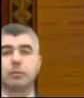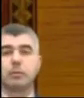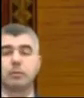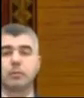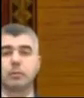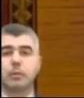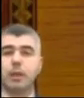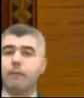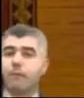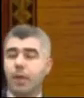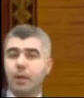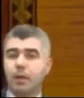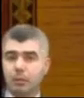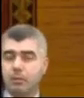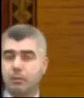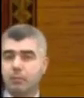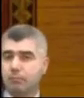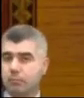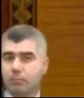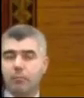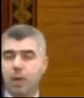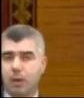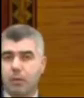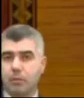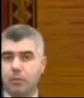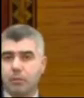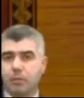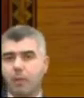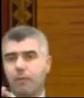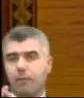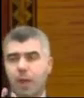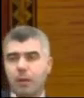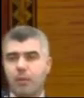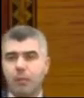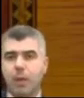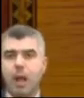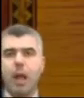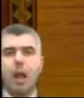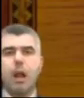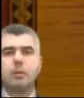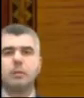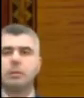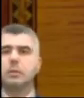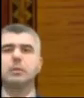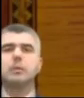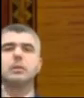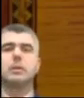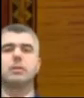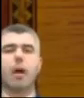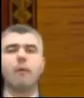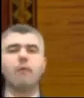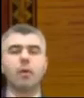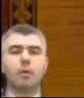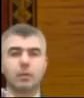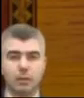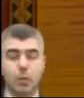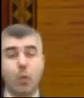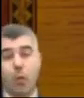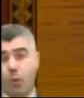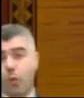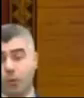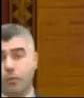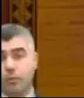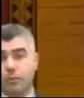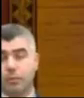مجال التربية والتعليم العالي، ولكن أيضا في هذا المجال فيما يتعلق بالشركات الفرنسية الكثيرة التي وثقت بالمغرب. وهذه